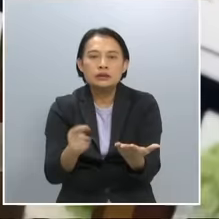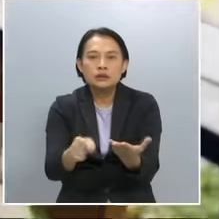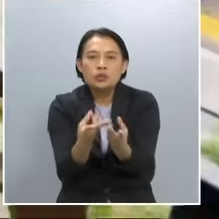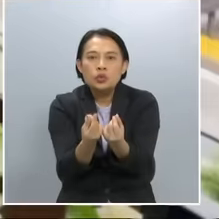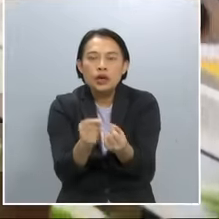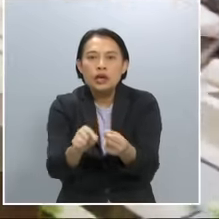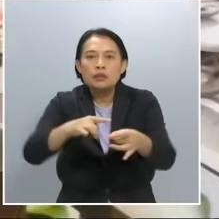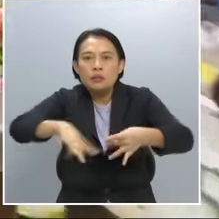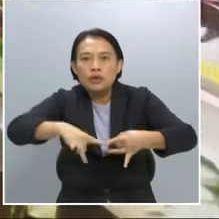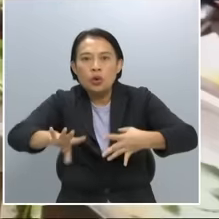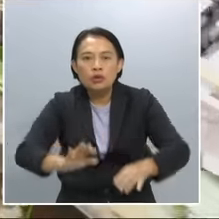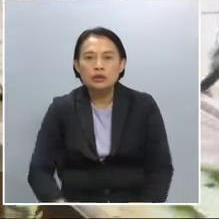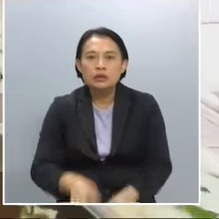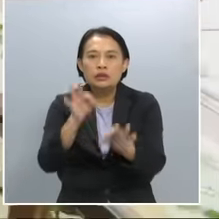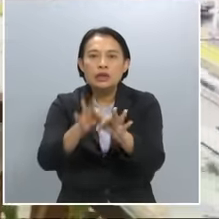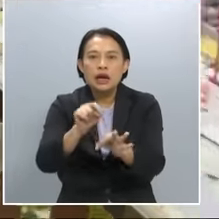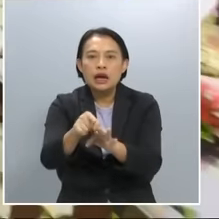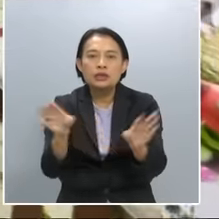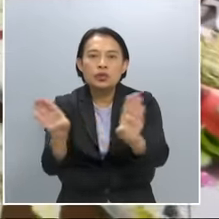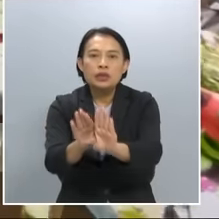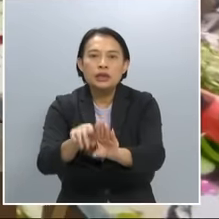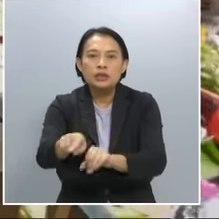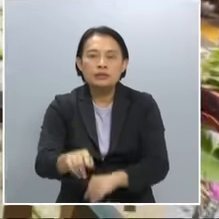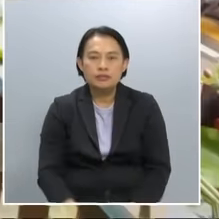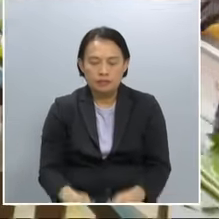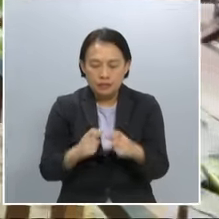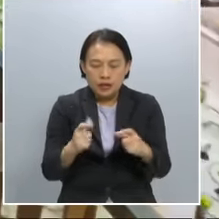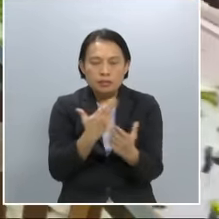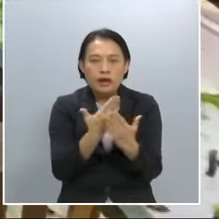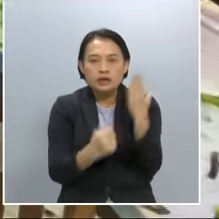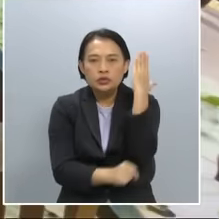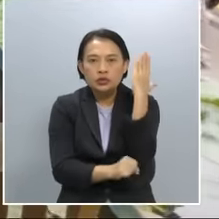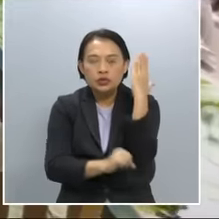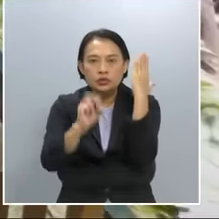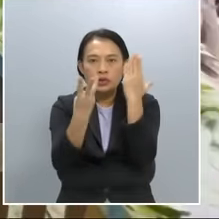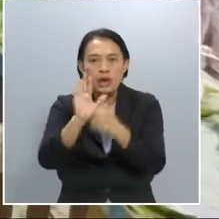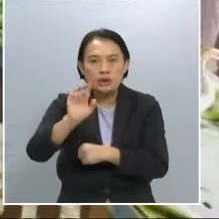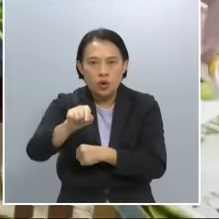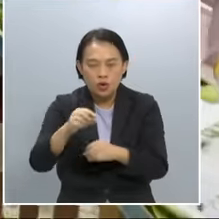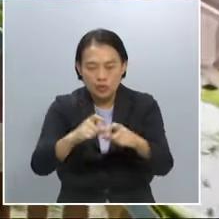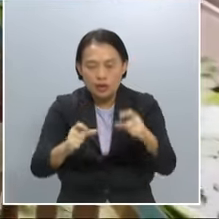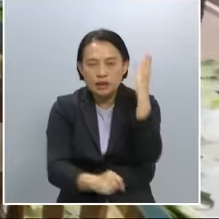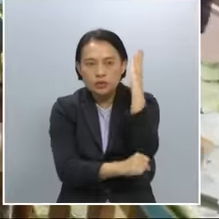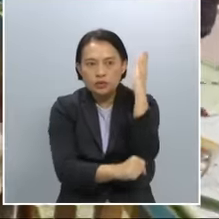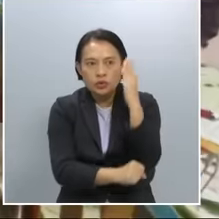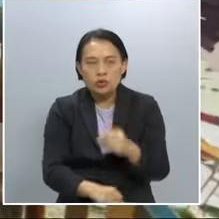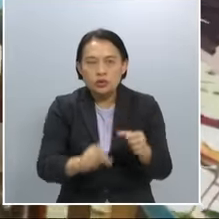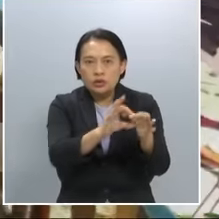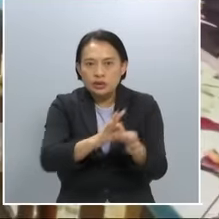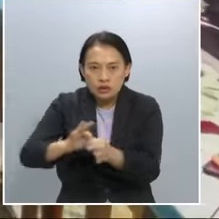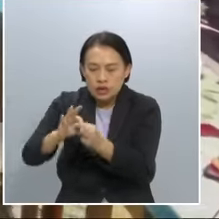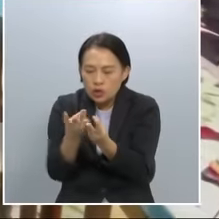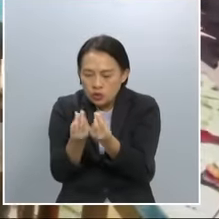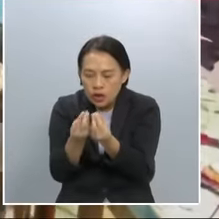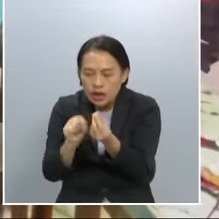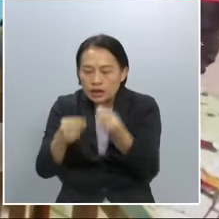ไม่ถูกต้องส่วนที่เป็นผู้ถือบัตรคนจนบัตรสวัสดิการแห่งรัฐอาจจะยังไม่ได้ผูกบัญชีพร้อมเพย์กับเลขประจ